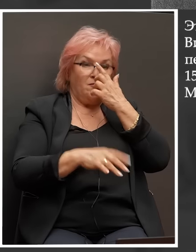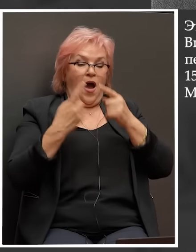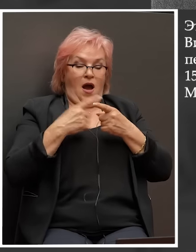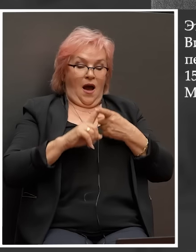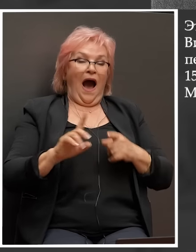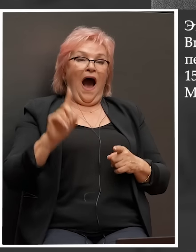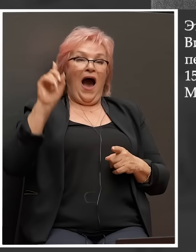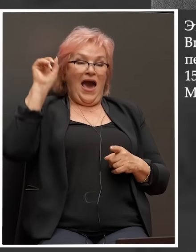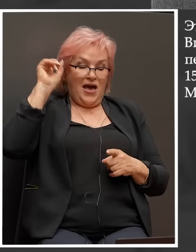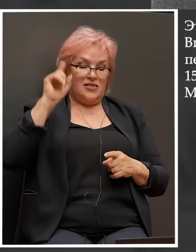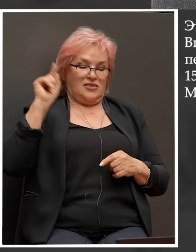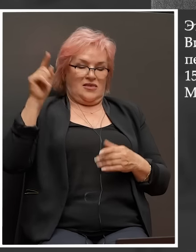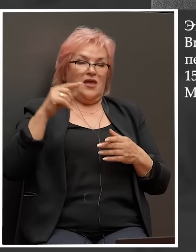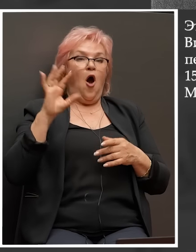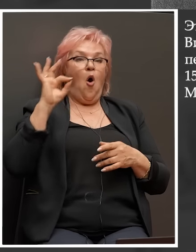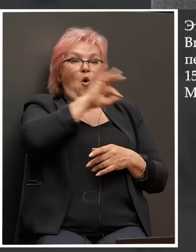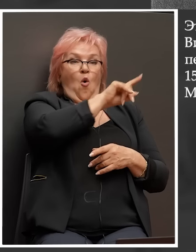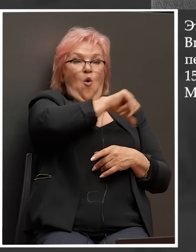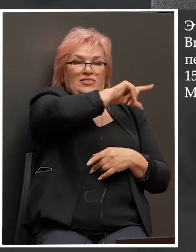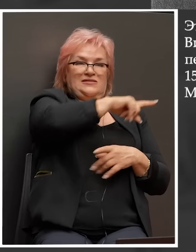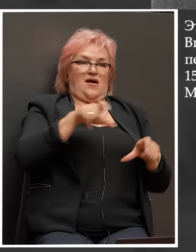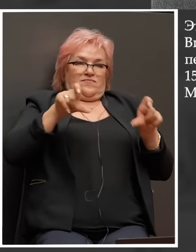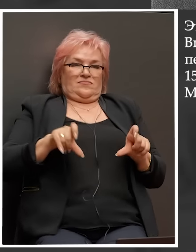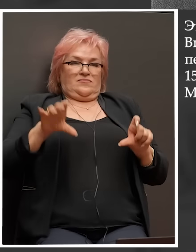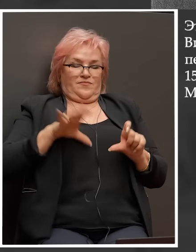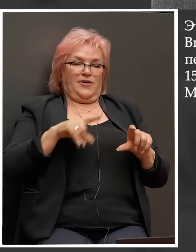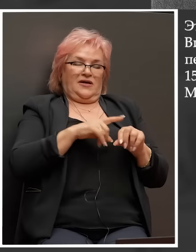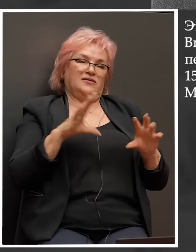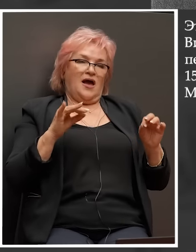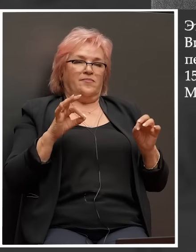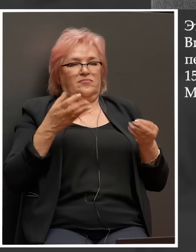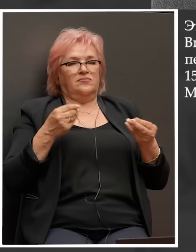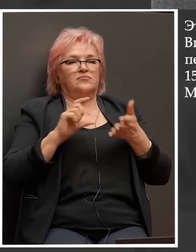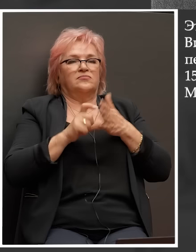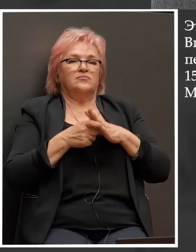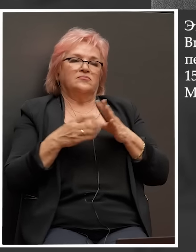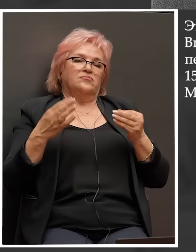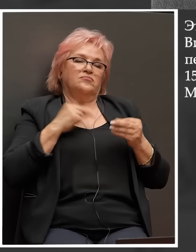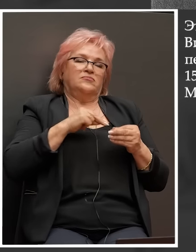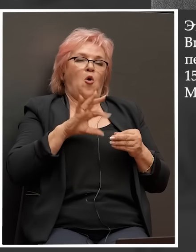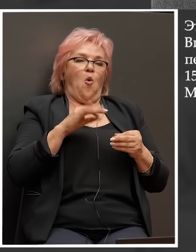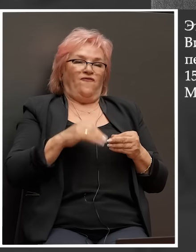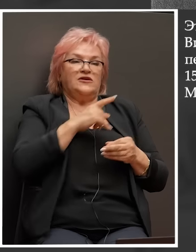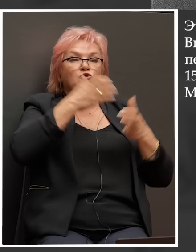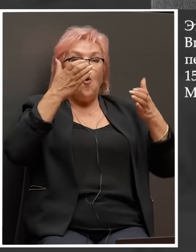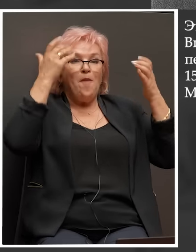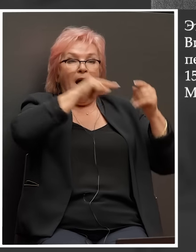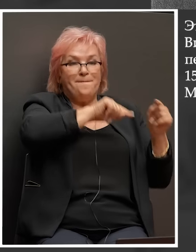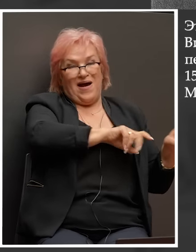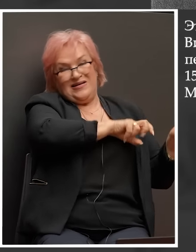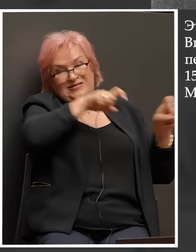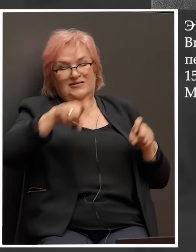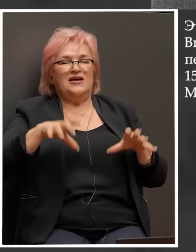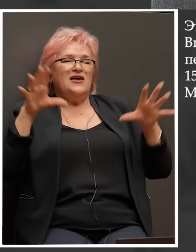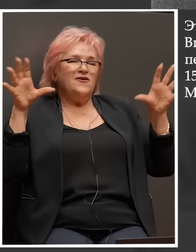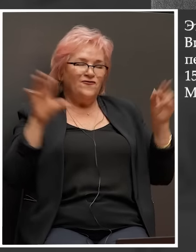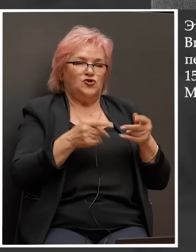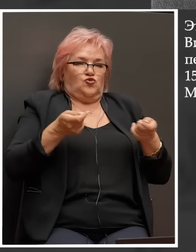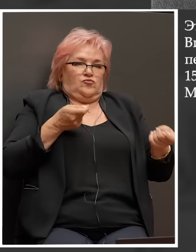это, там он сидел, там какие-то офисы сената сидели. Ну, папа решает перенести туда в том числе всю вот эту